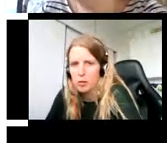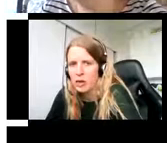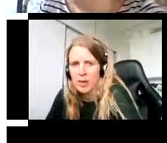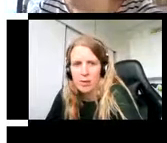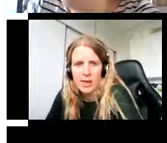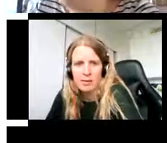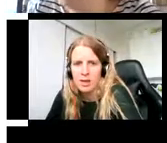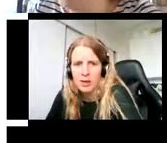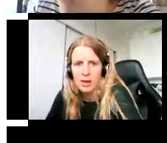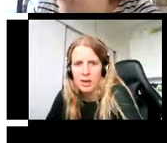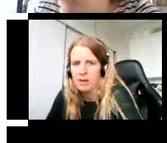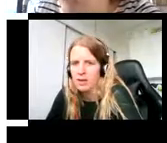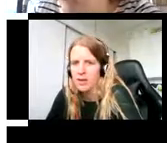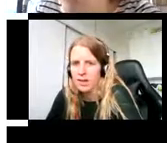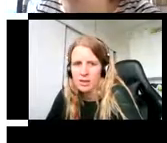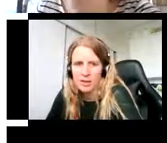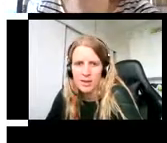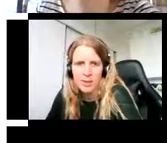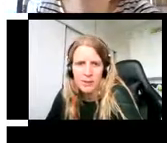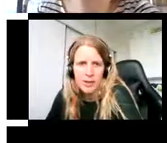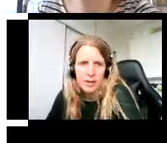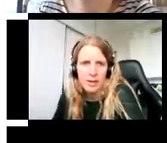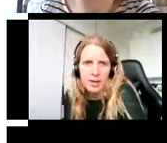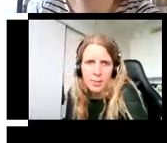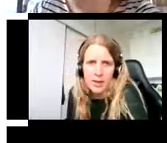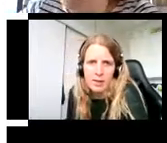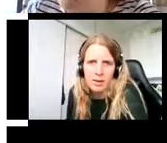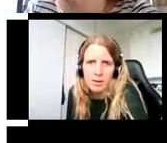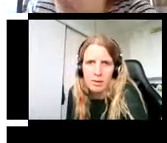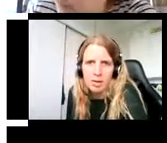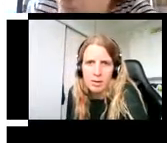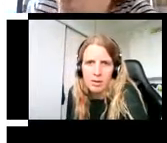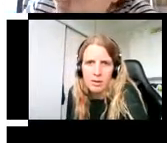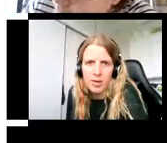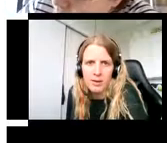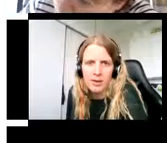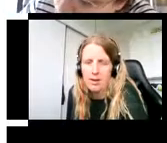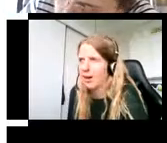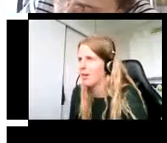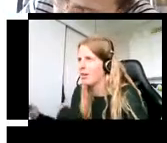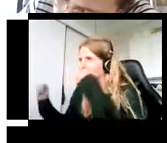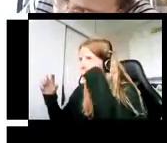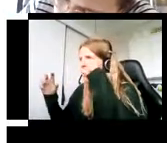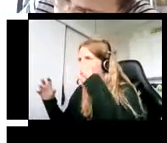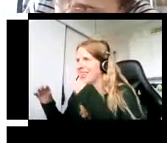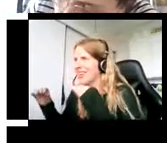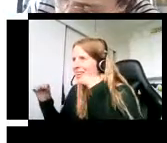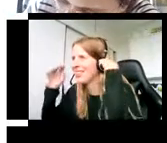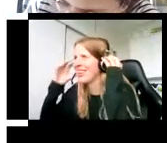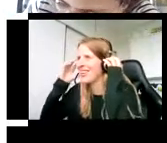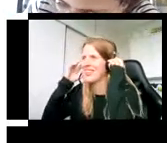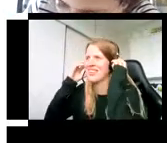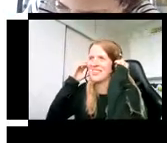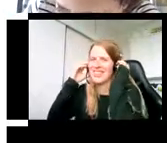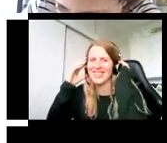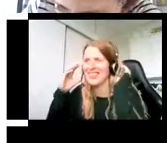duidelijk voor speelpleinwerkingen, tienerwerkingen en andere dagactiviteiten. Appakee, ik ga nog iemand toelaten zeggen. Ik krijg altijd al ding-ding